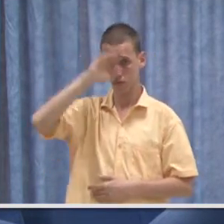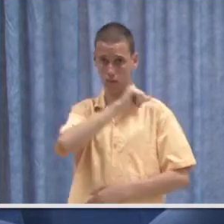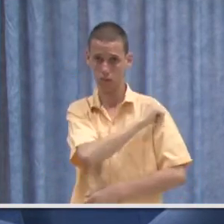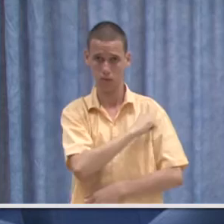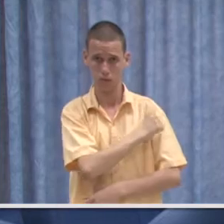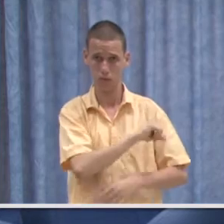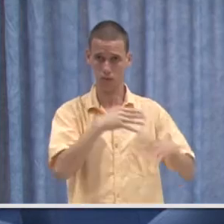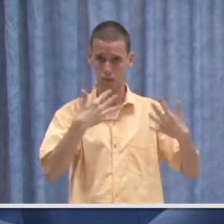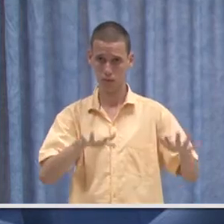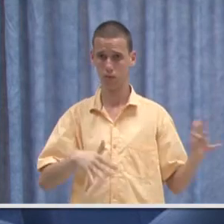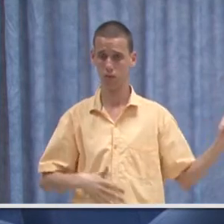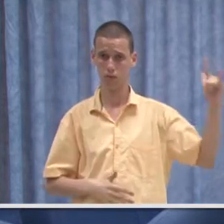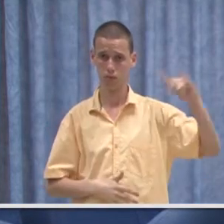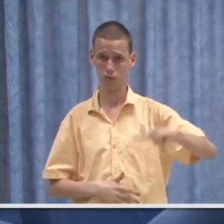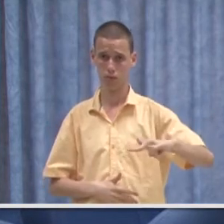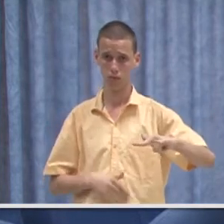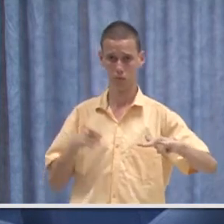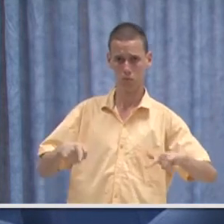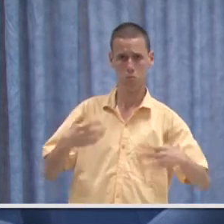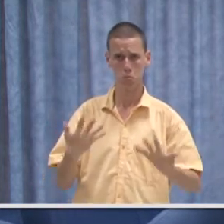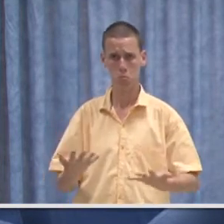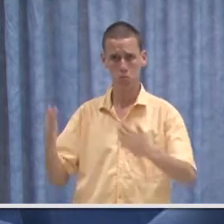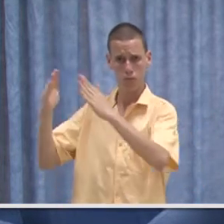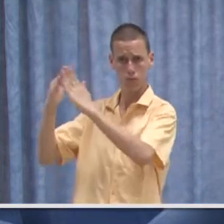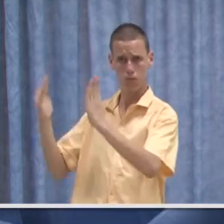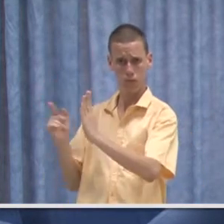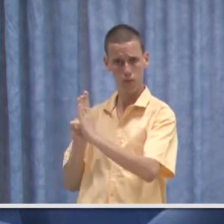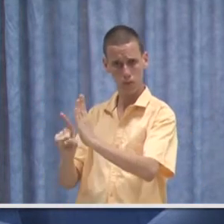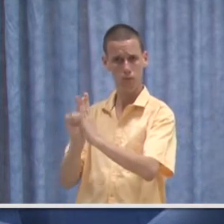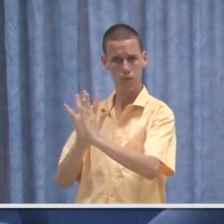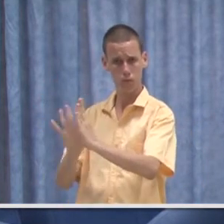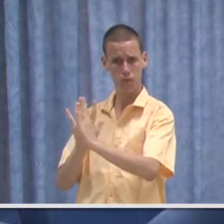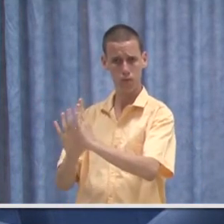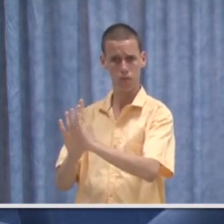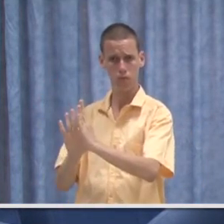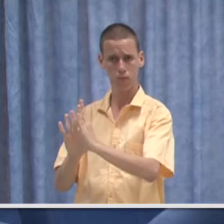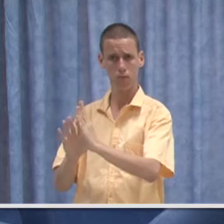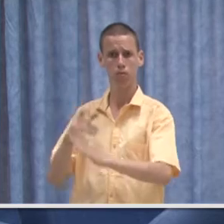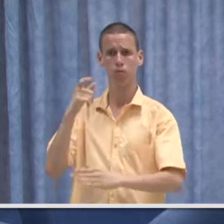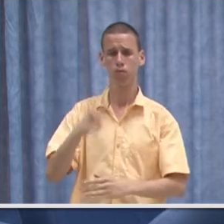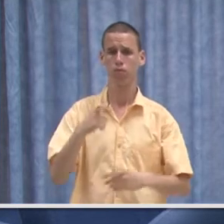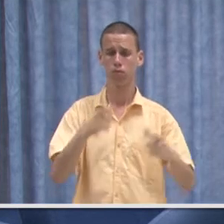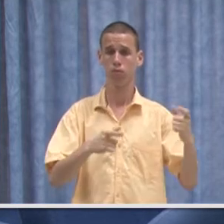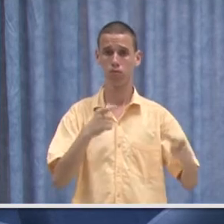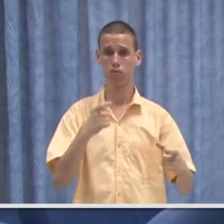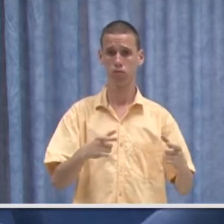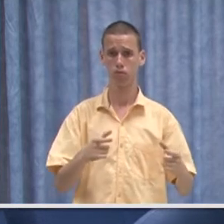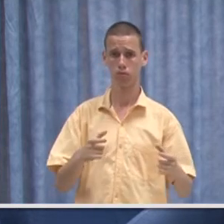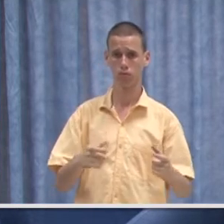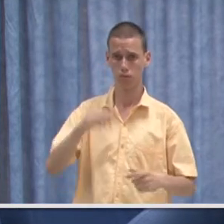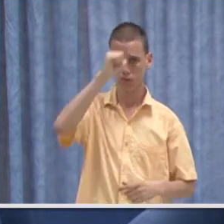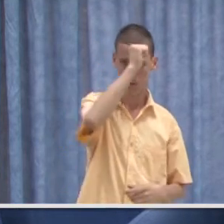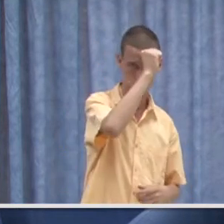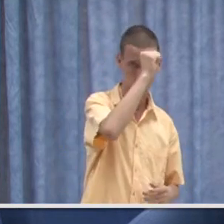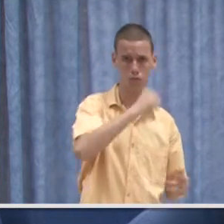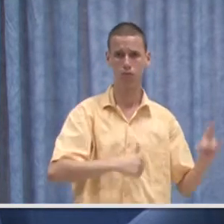pour COVID-19? Vous êtes retourné chez vous, peut-être vous êtes dans le vol de répatriation. Après, vous n'avez pas de bon service qui pourrait ouvrir